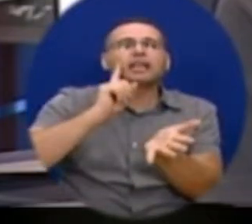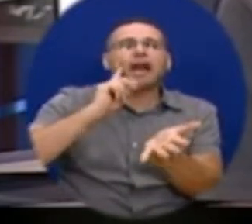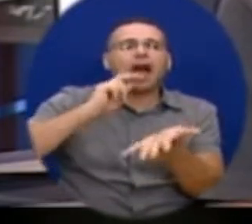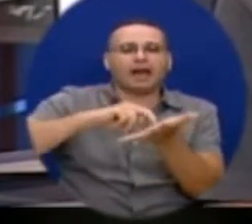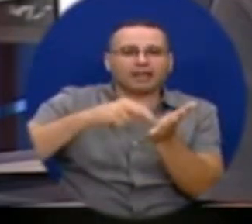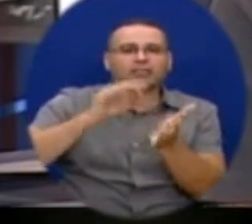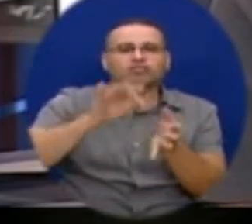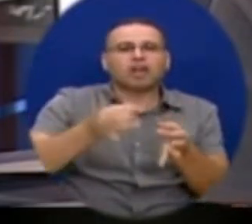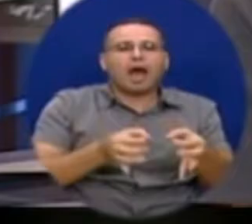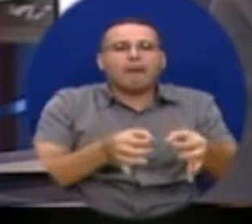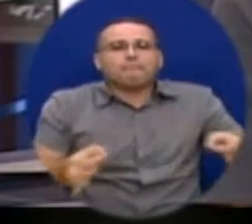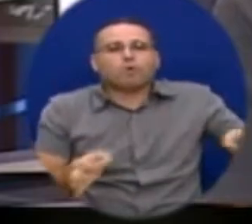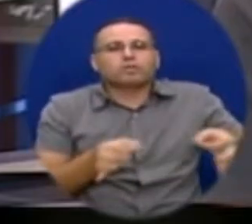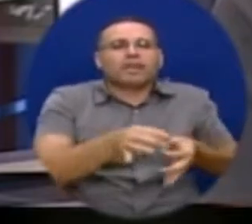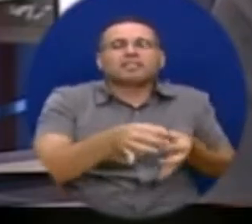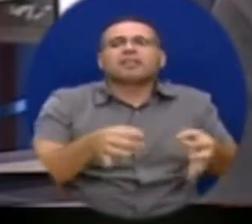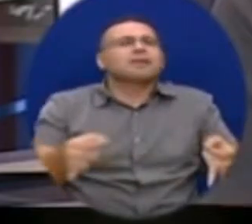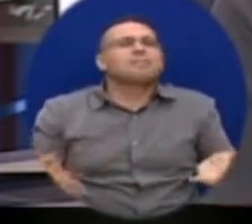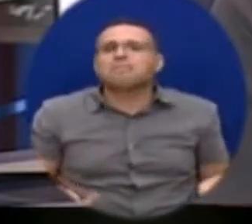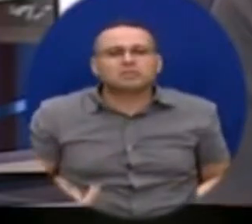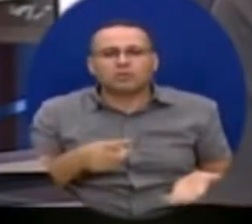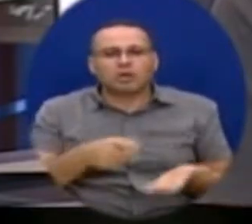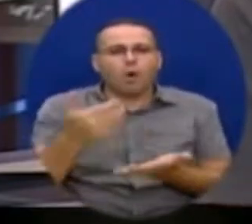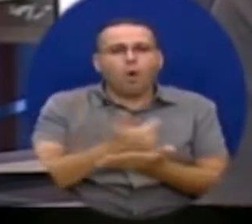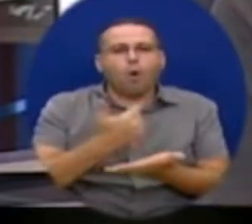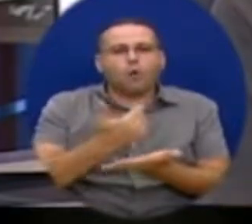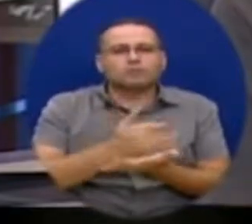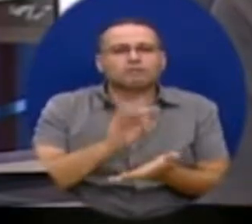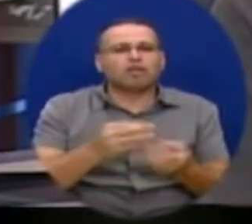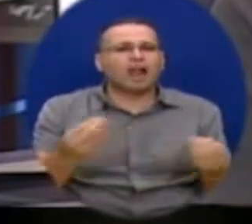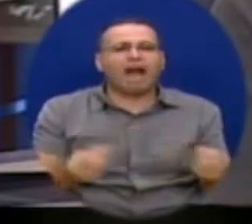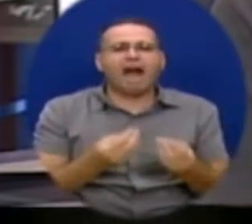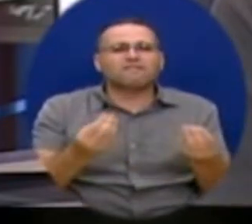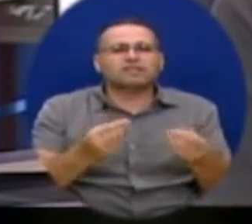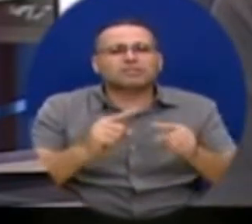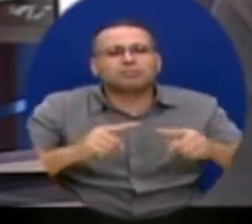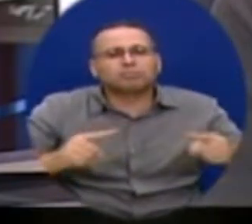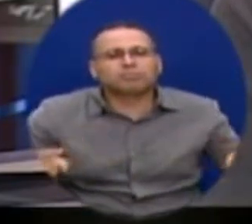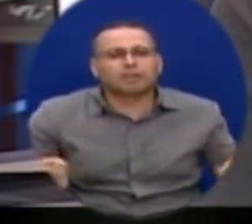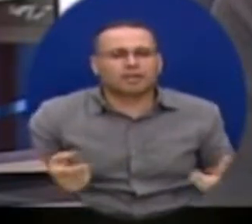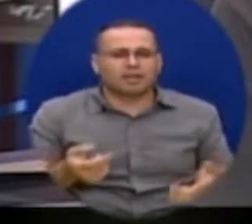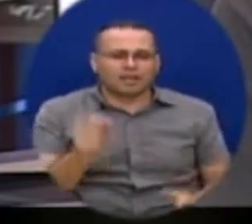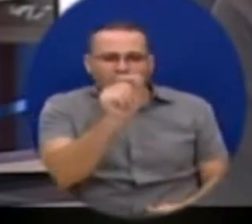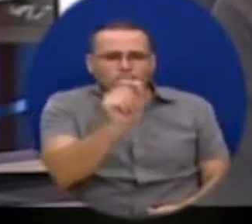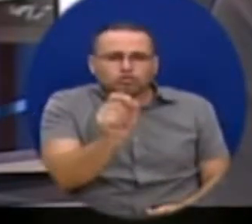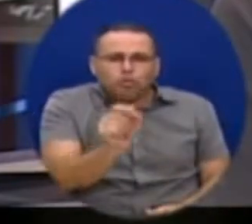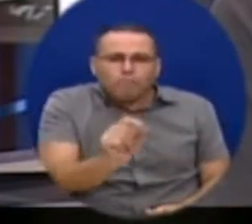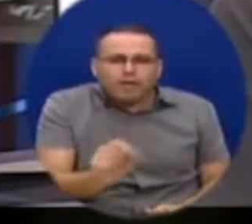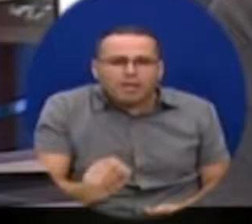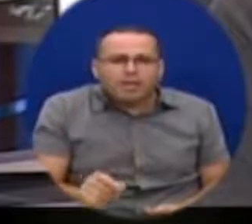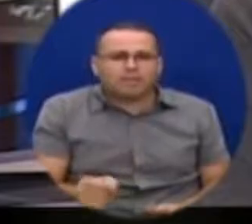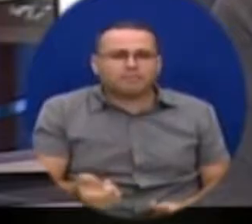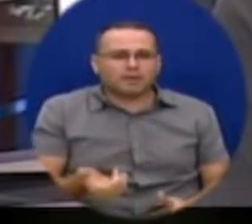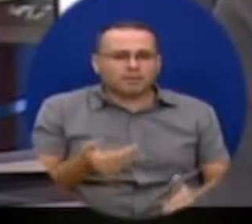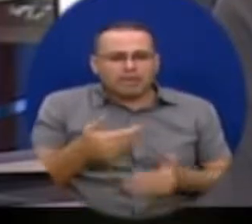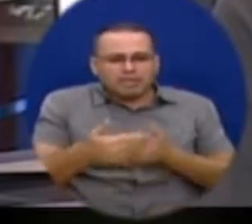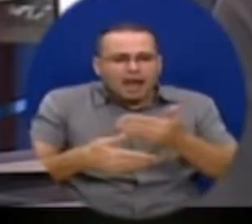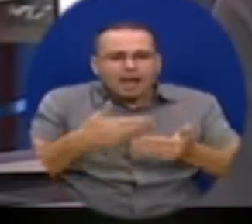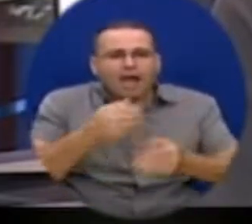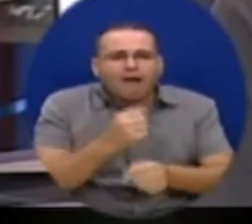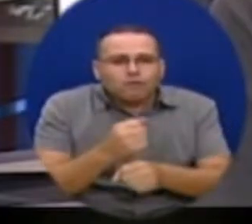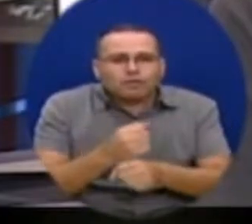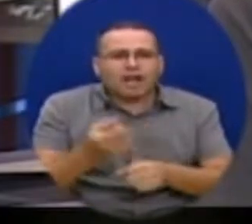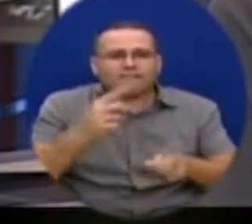המודד, ובחדר הזה יש אוסף של חפצים, של רישומים, של תרשימים, של תהליכי עבודה